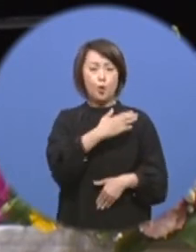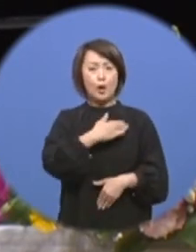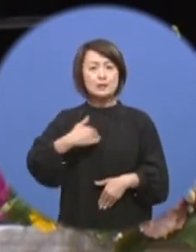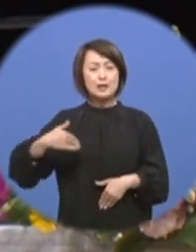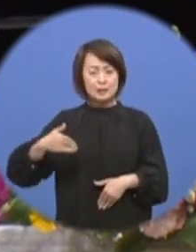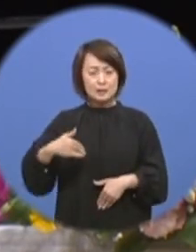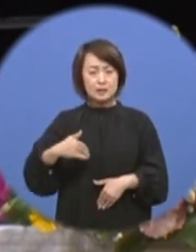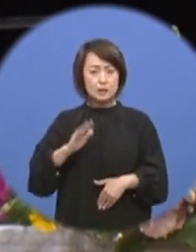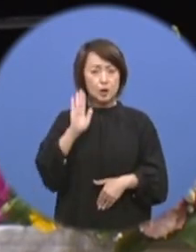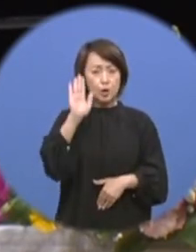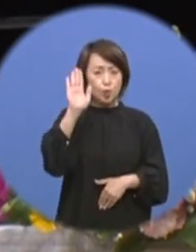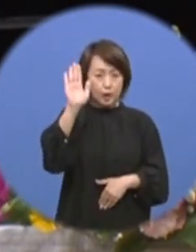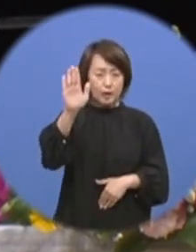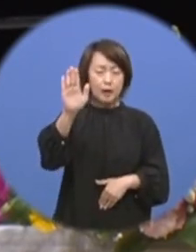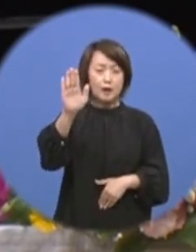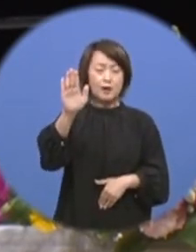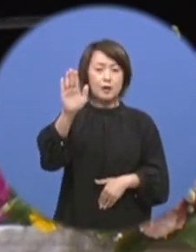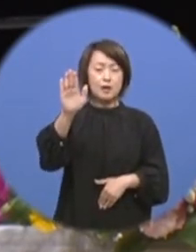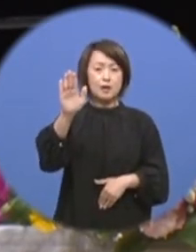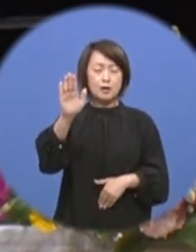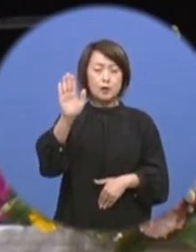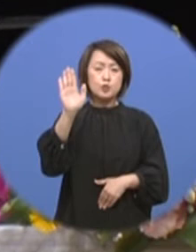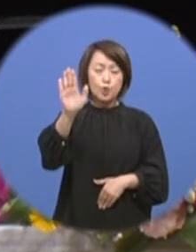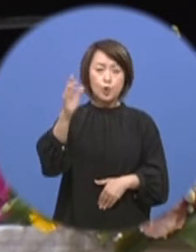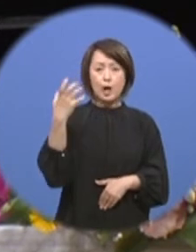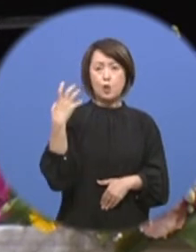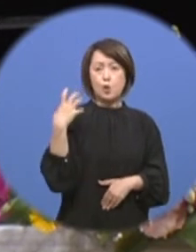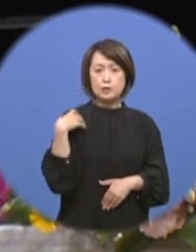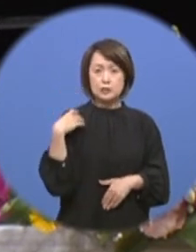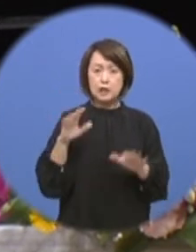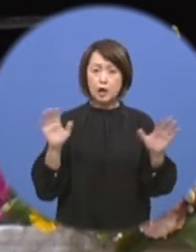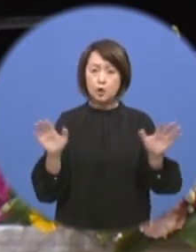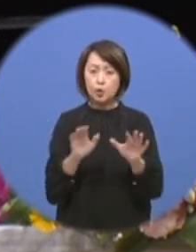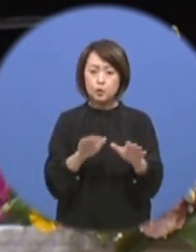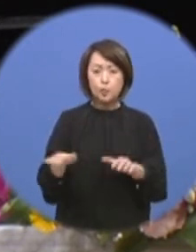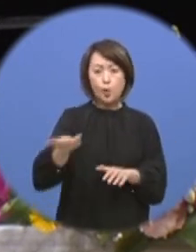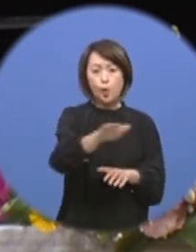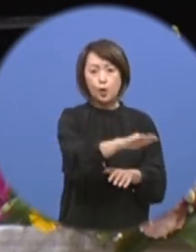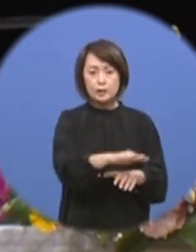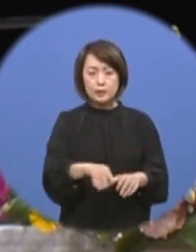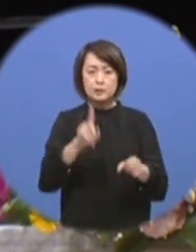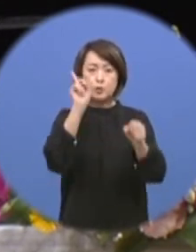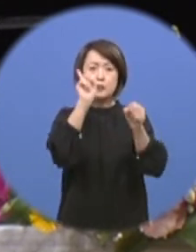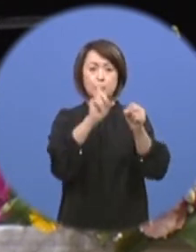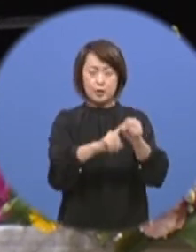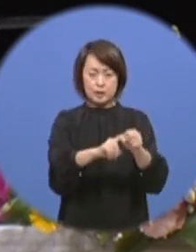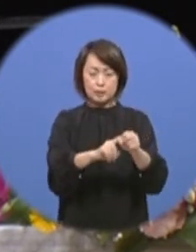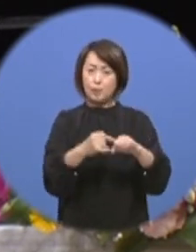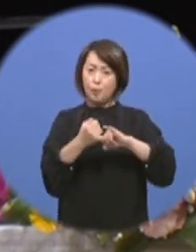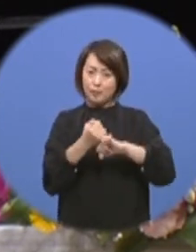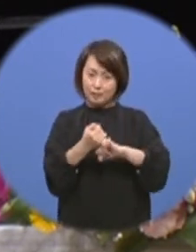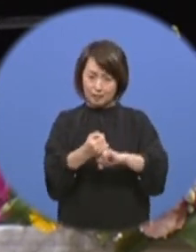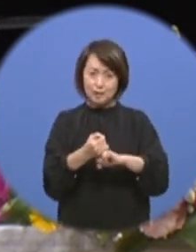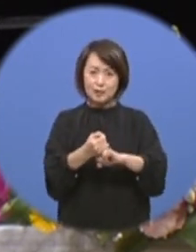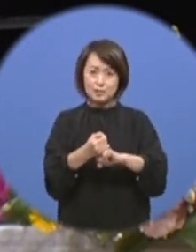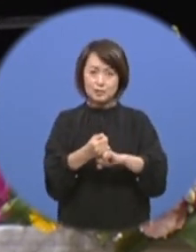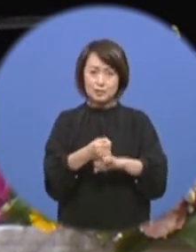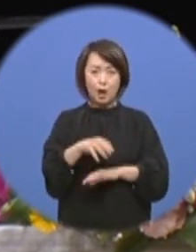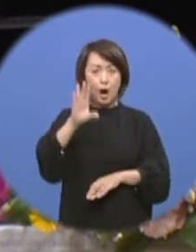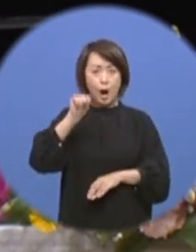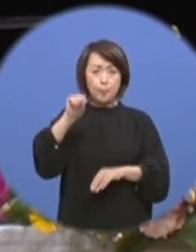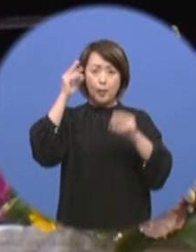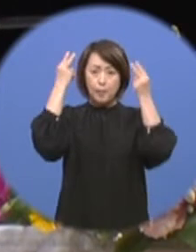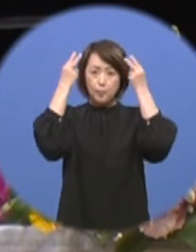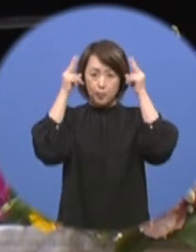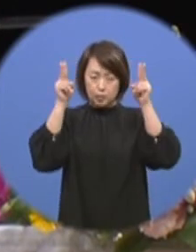のこれから先の将来を担う子どもたちのためにも必ず1パックを